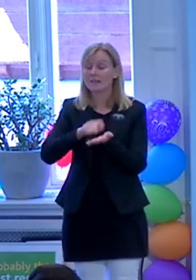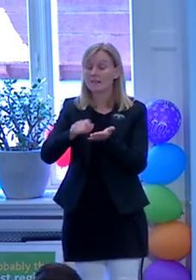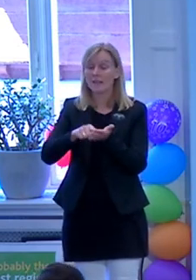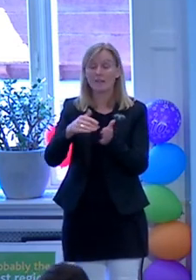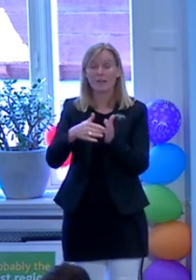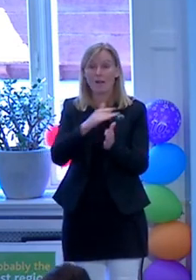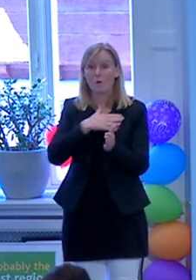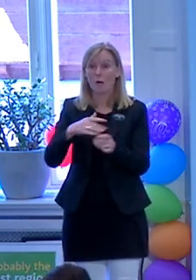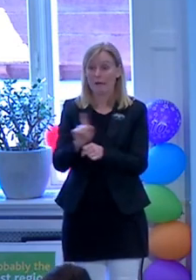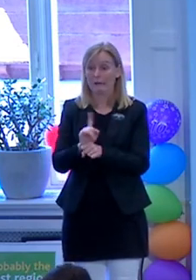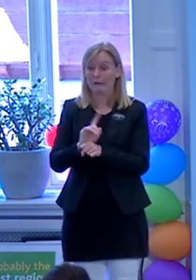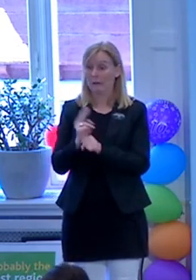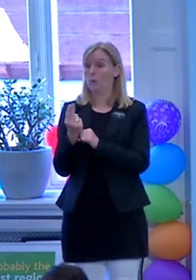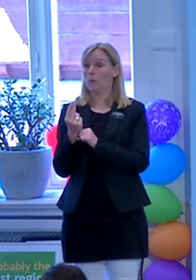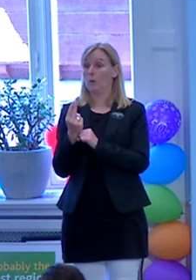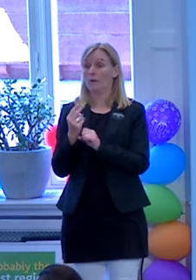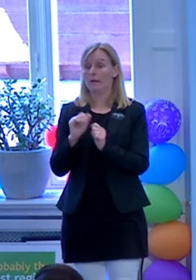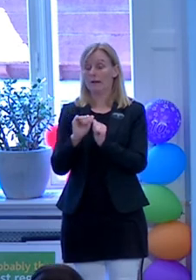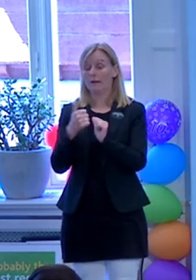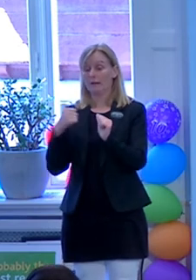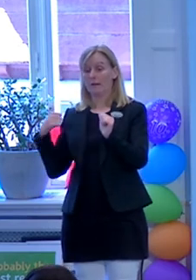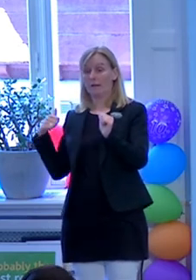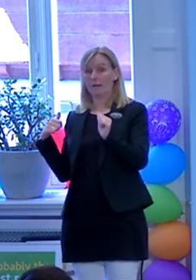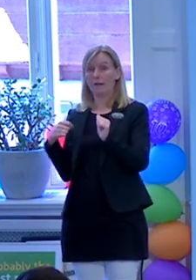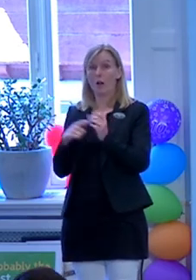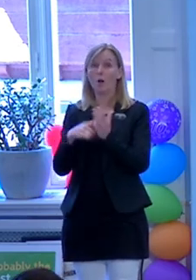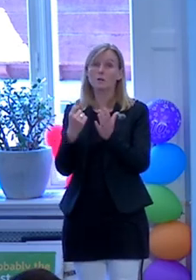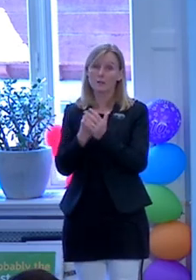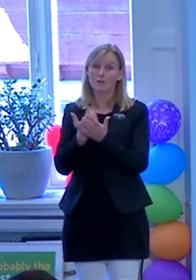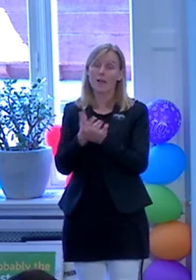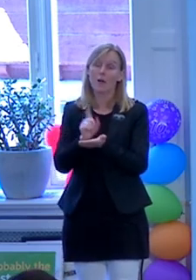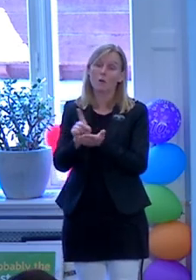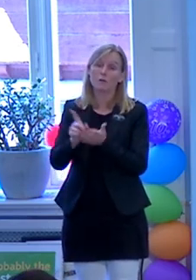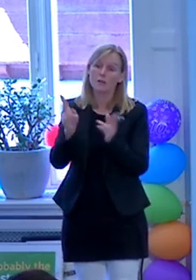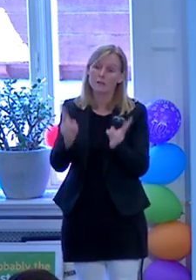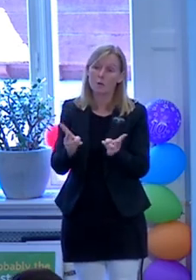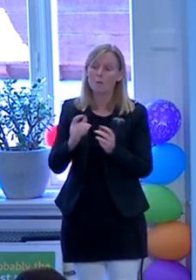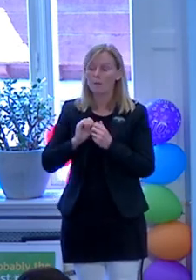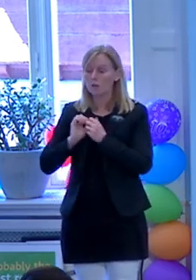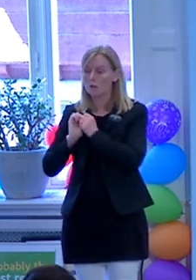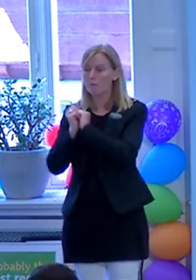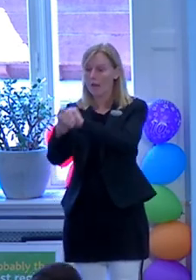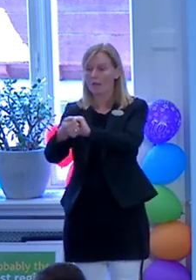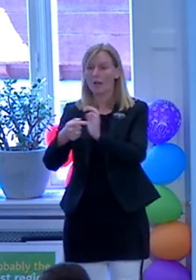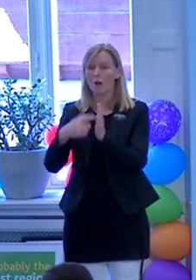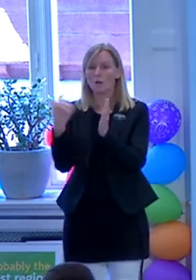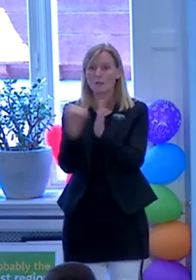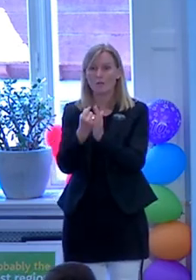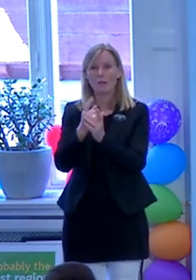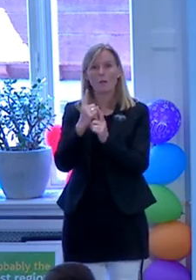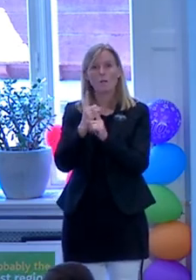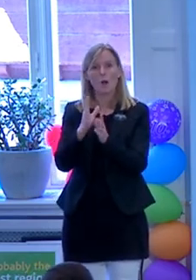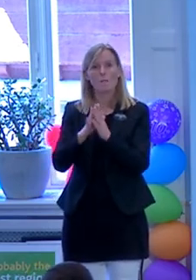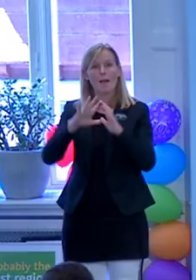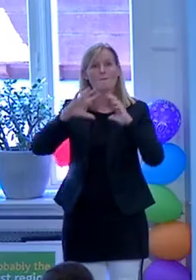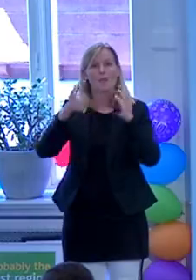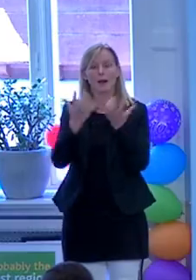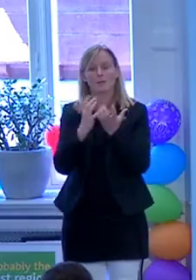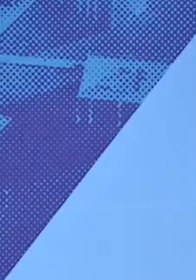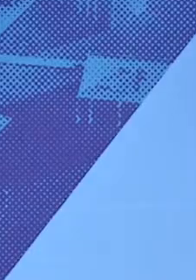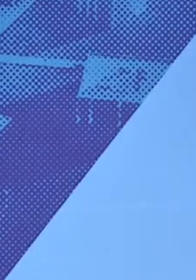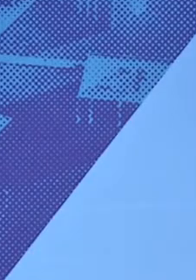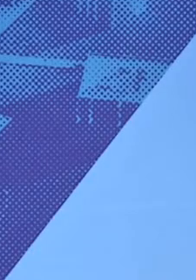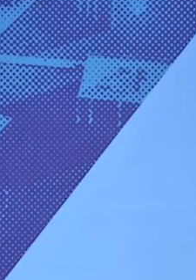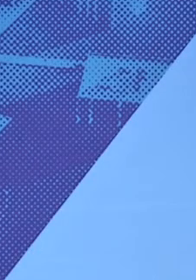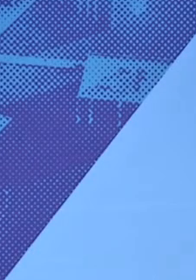tiden, och så är det ju ofta med lagstiftning, att man behöver förändra den när världen förändras. Så vad jag har förstått så är det ju också